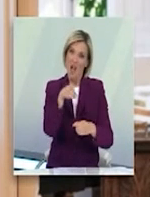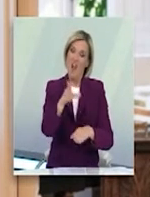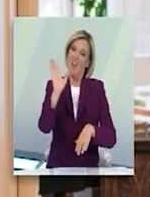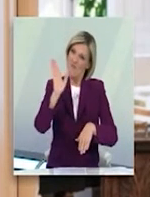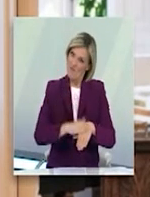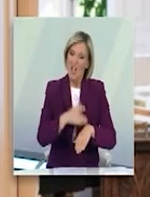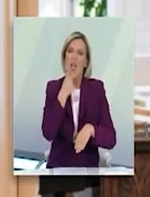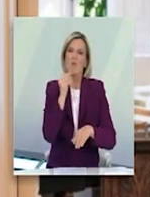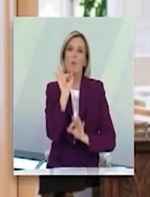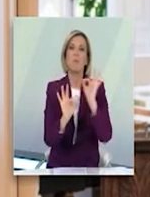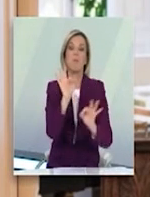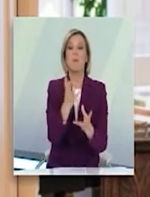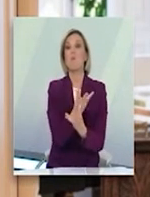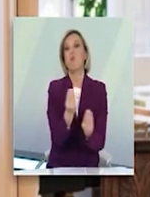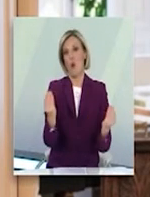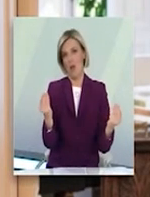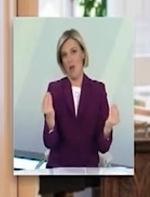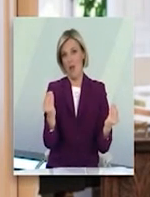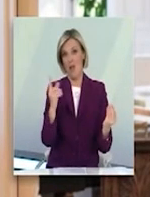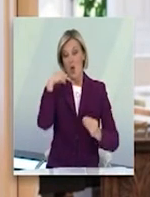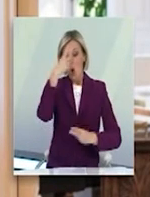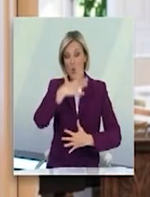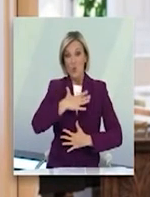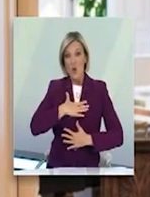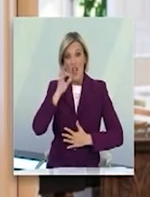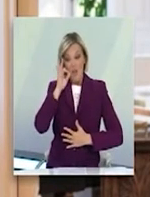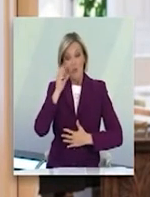πολλούς. Τους εαυτούς τους και τους δίπλα τους.